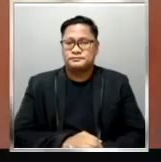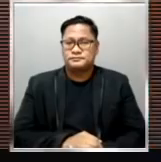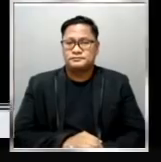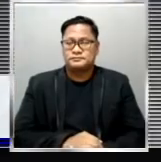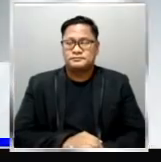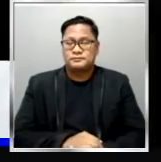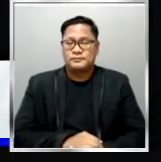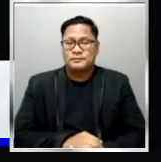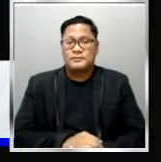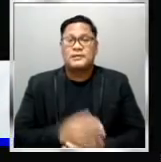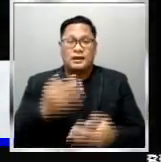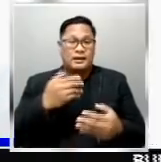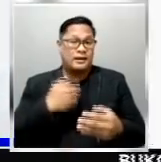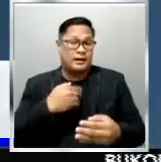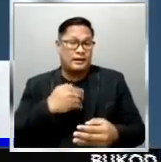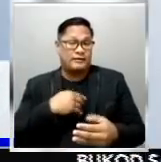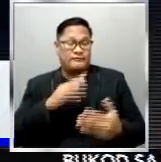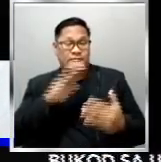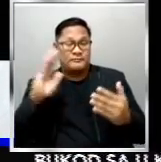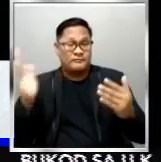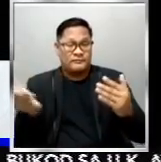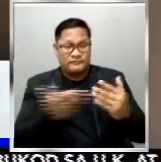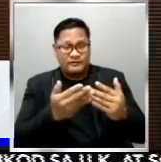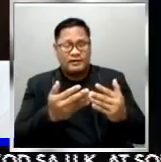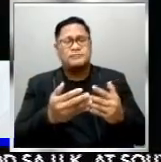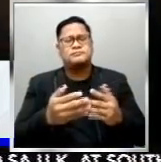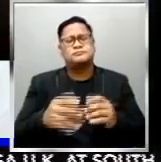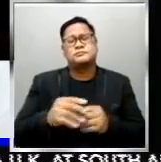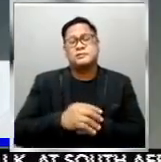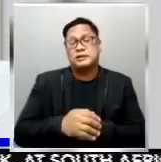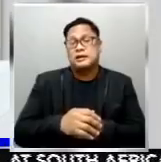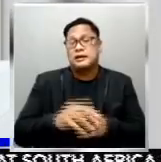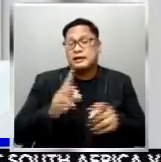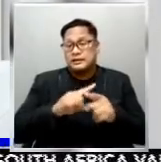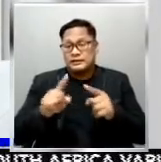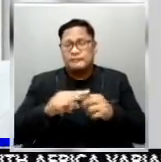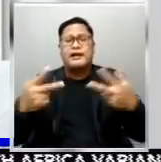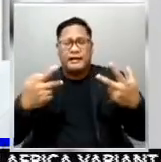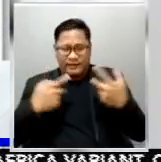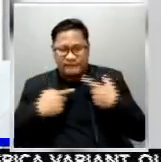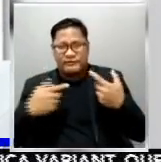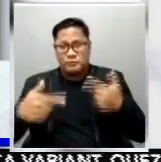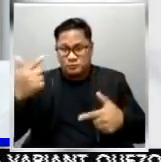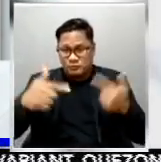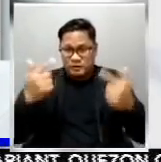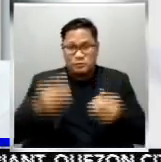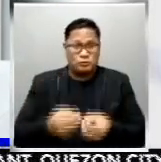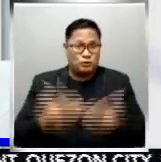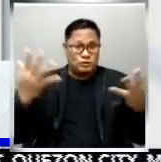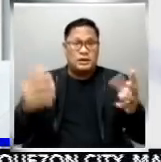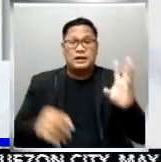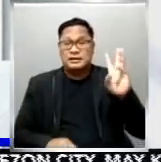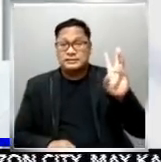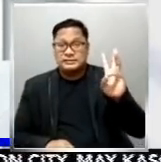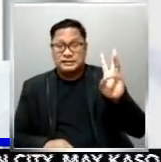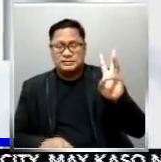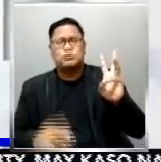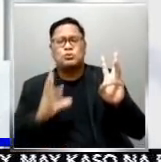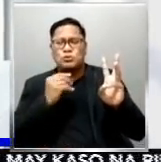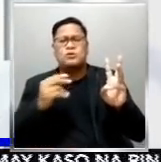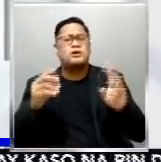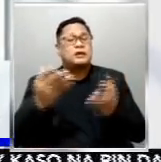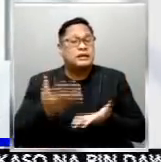Kinasuhan na ng illegal possession of firearms and explosives ng Philippine National Police ang 6 na personalidad na sinilbihan ng search warrant